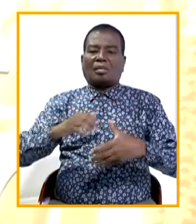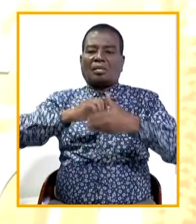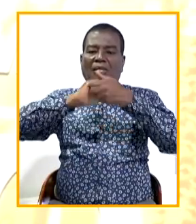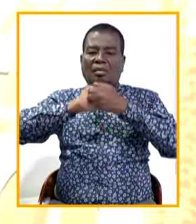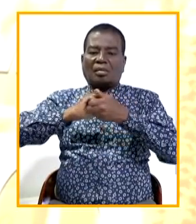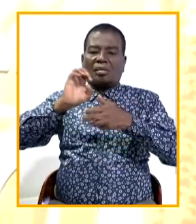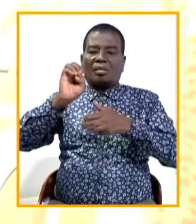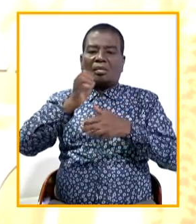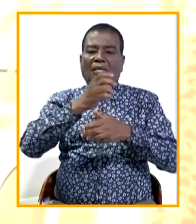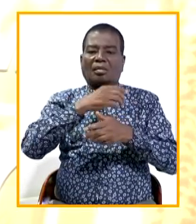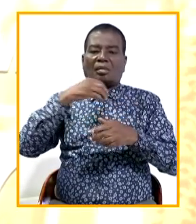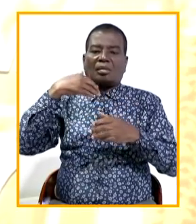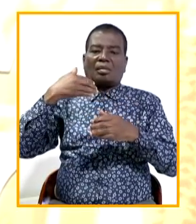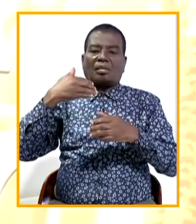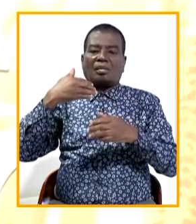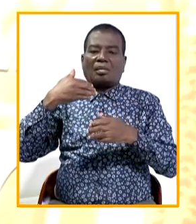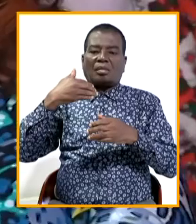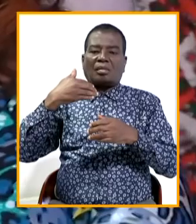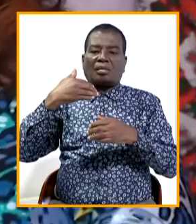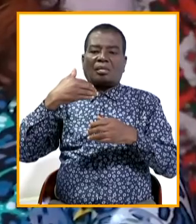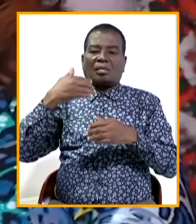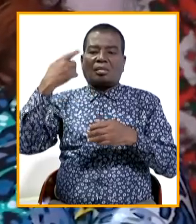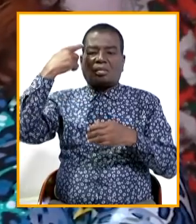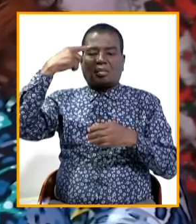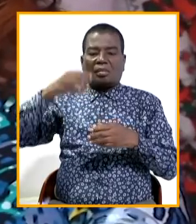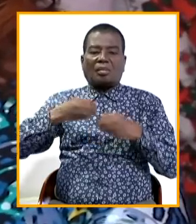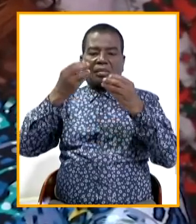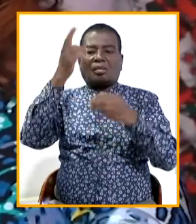solidarité parfaite pour rendre